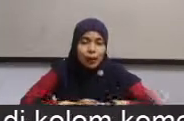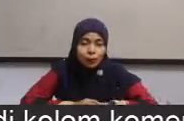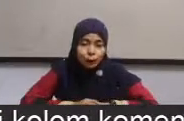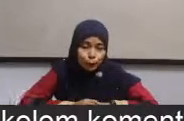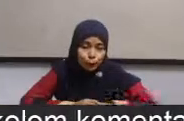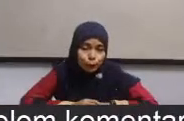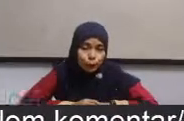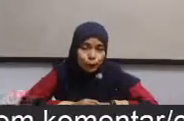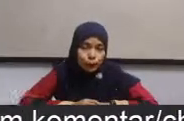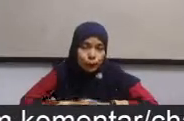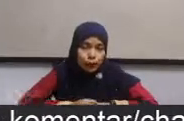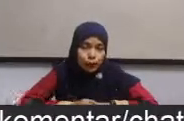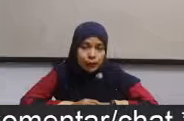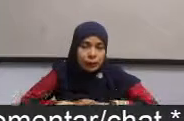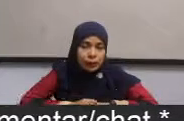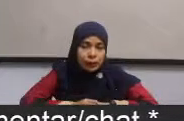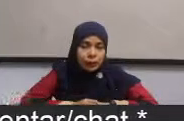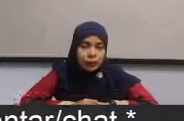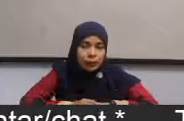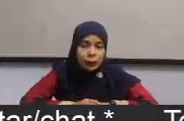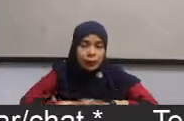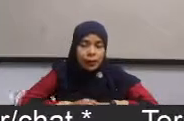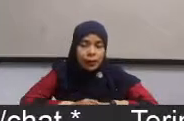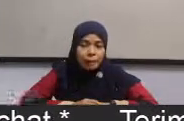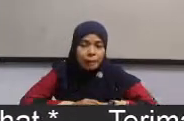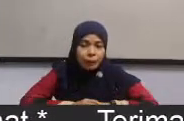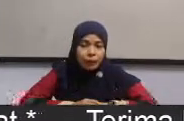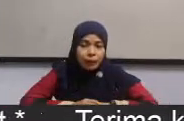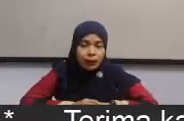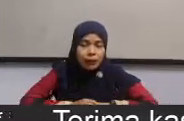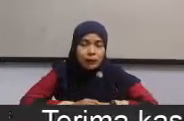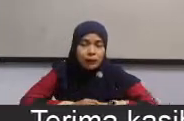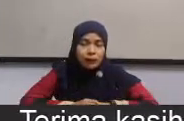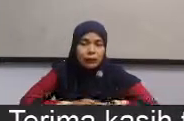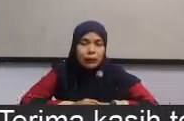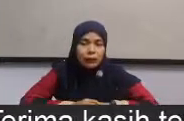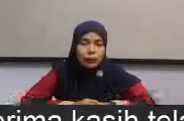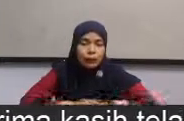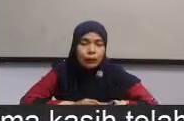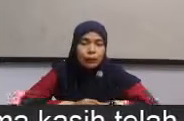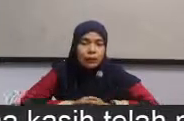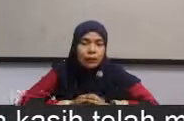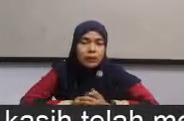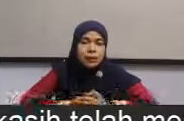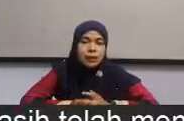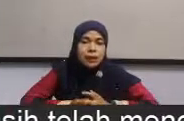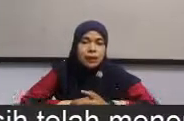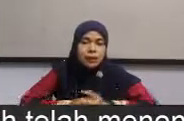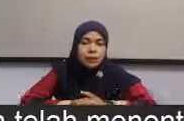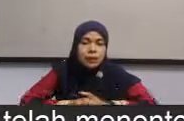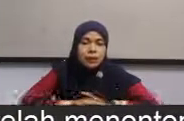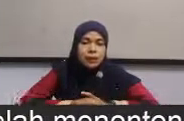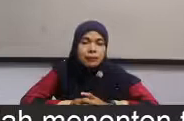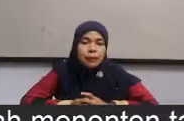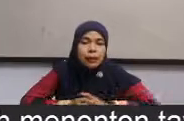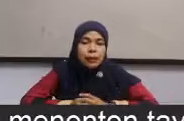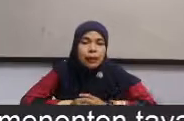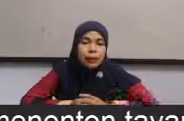dan waktu di sesuaikan ya yang kedua menjaga